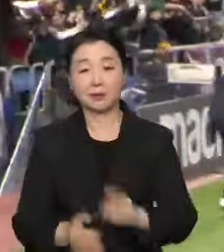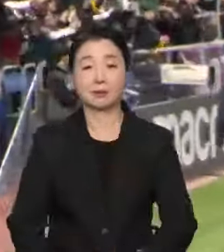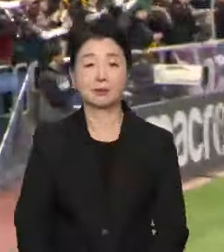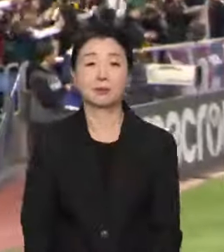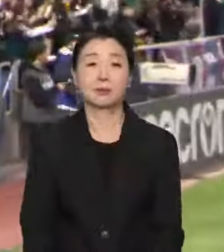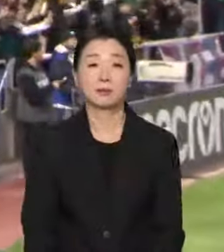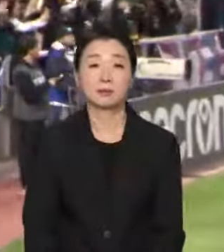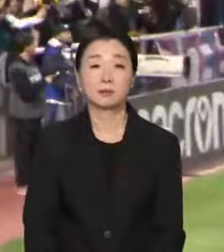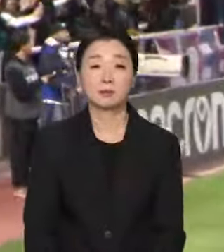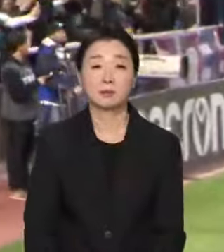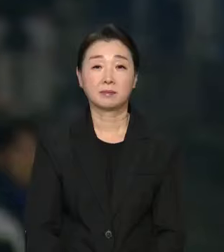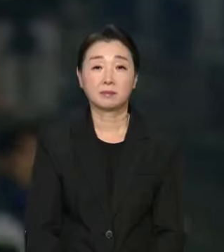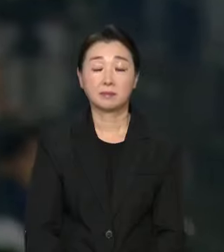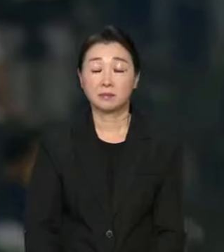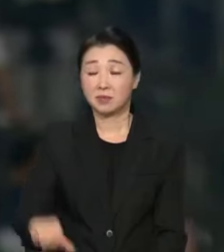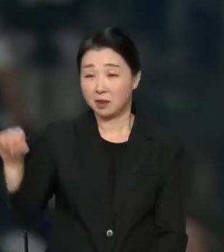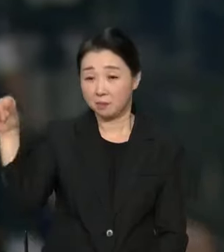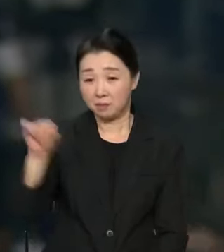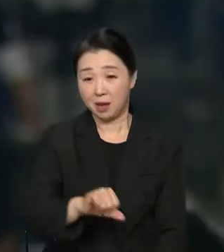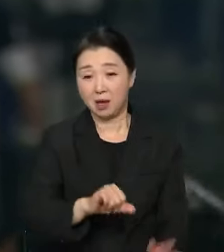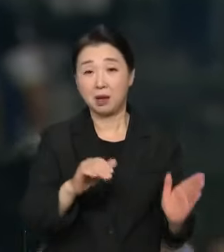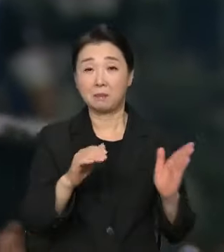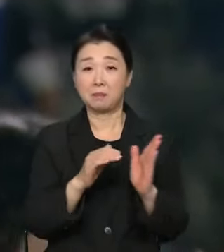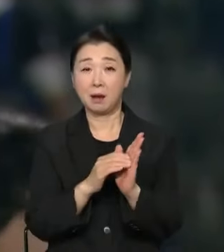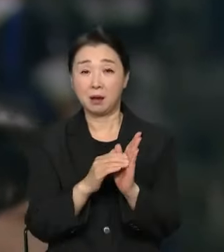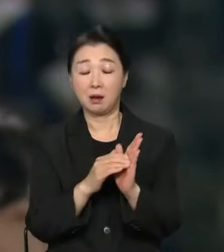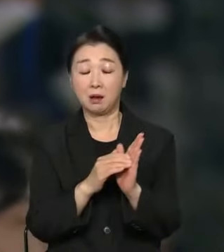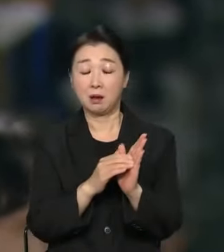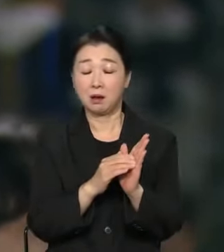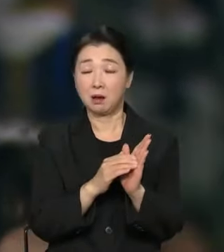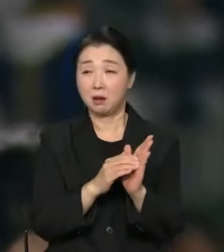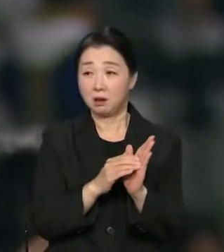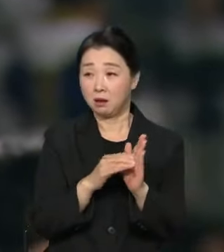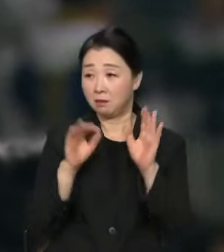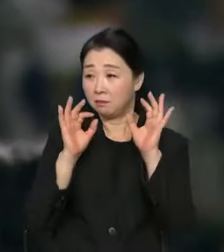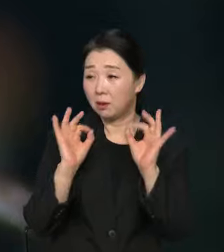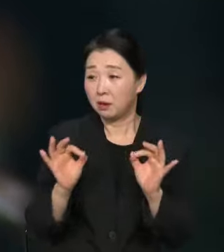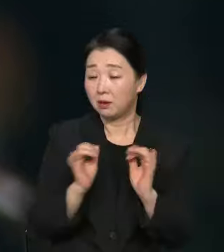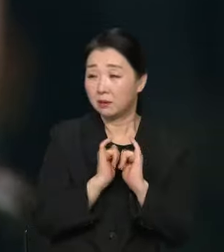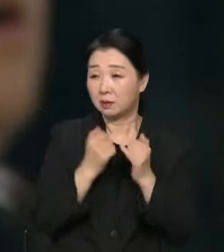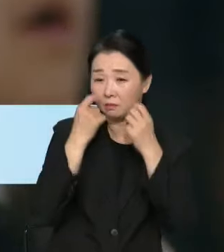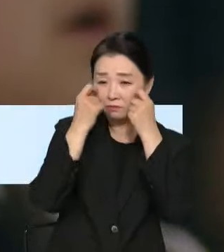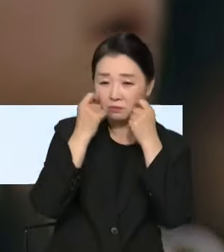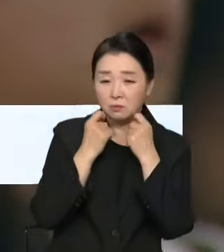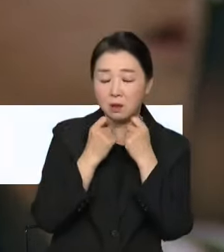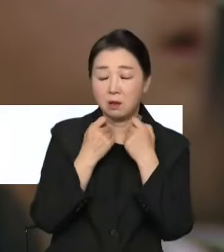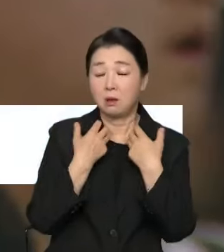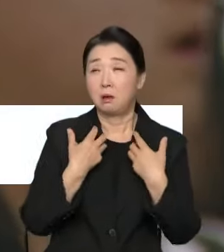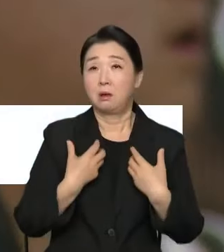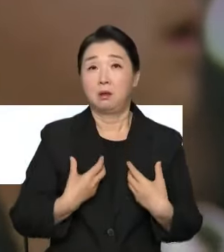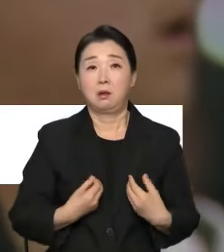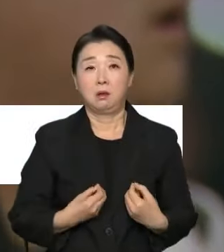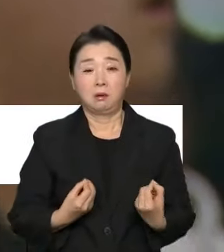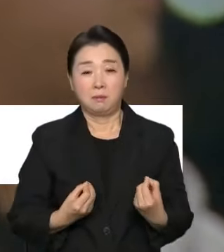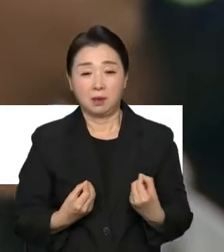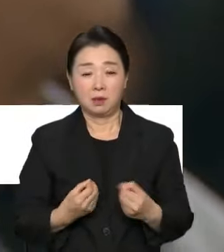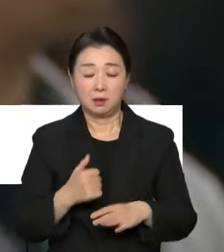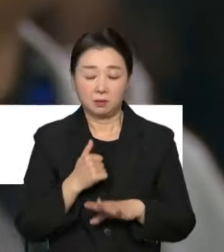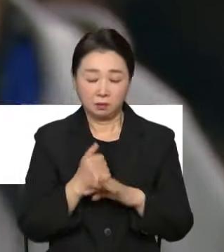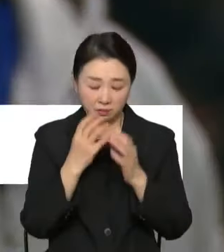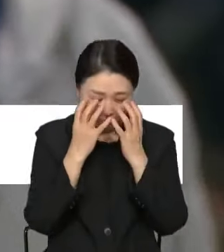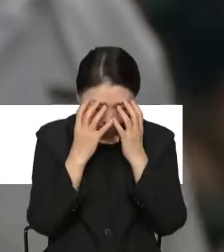정 충격적인 패배를 맞닥들인 팬들은 눈물을 흘리고 망연자실한 듯 고개를